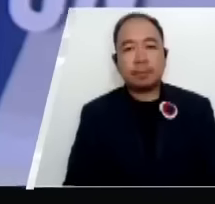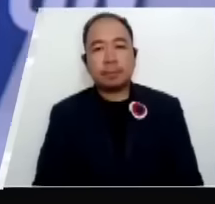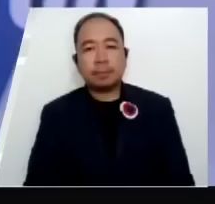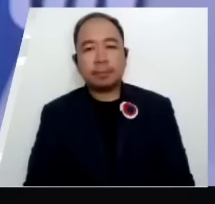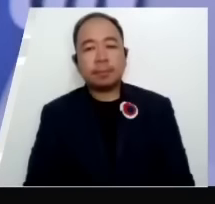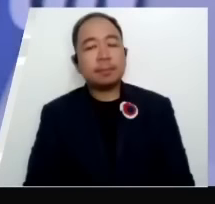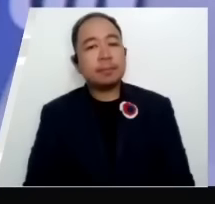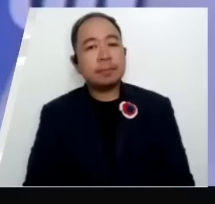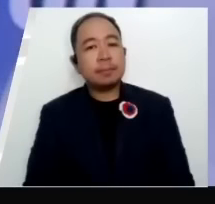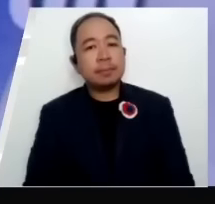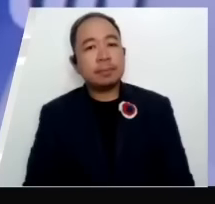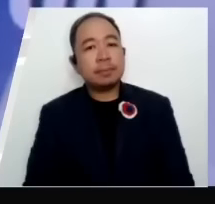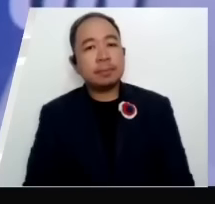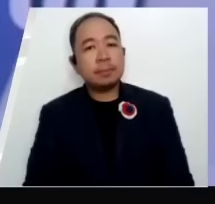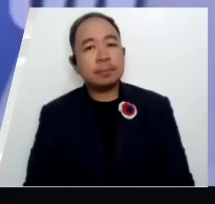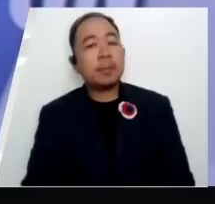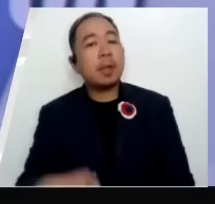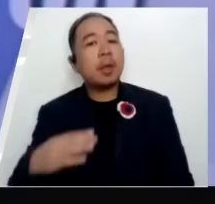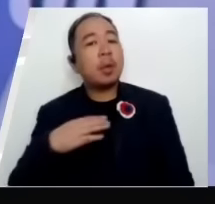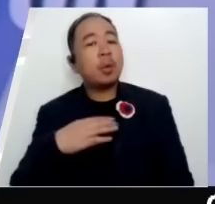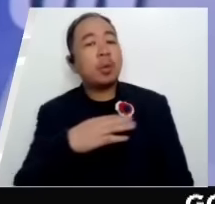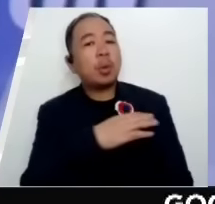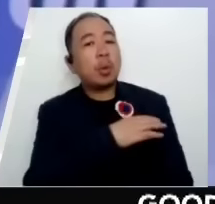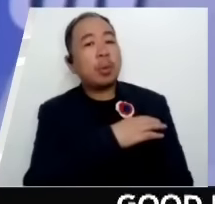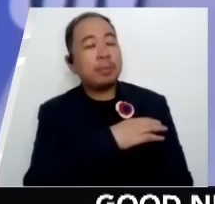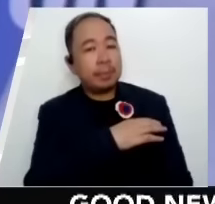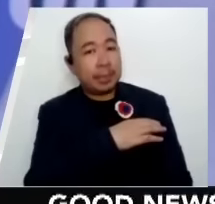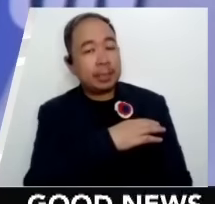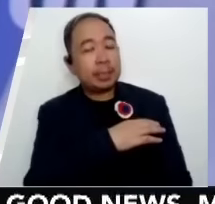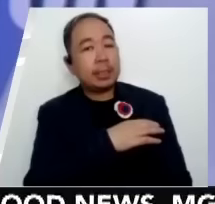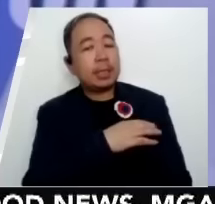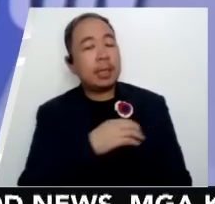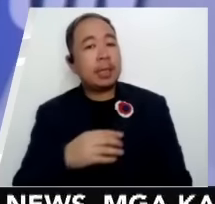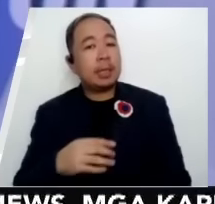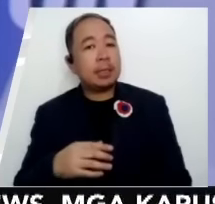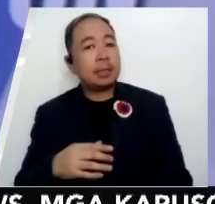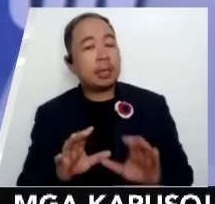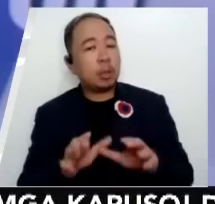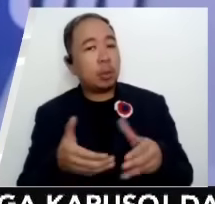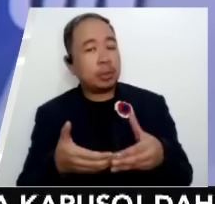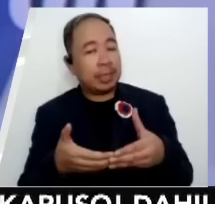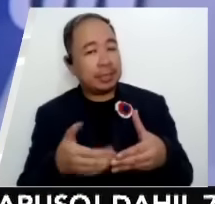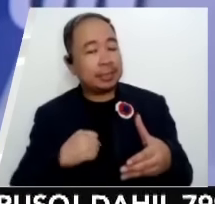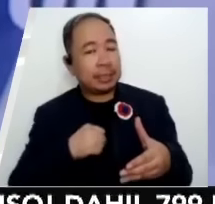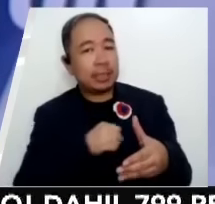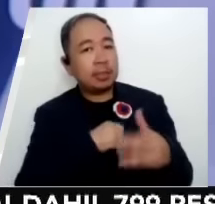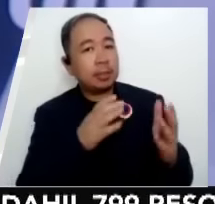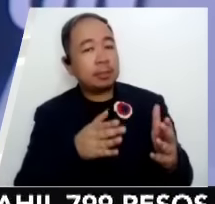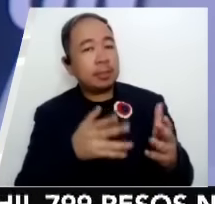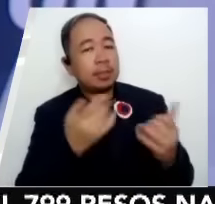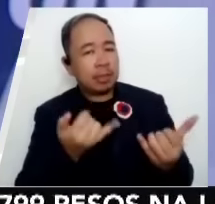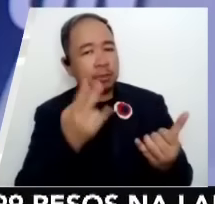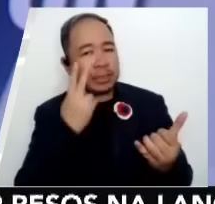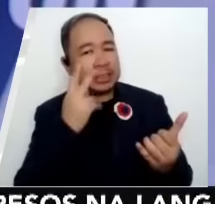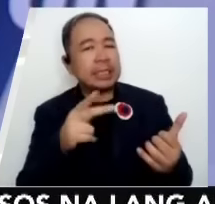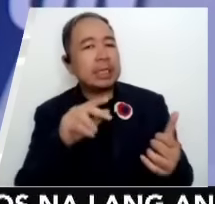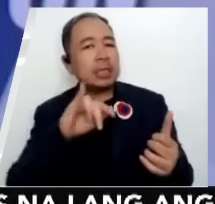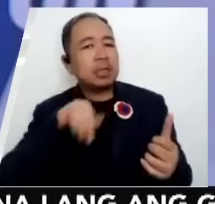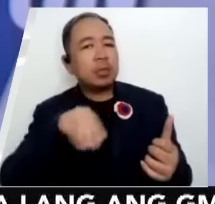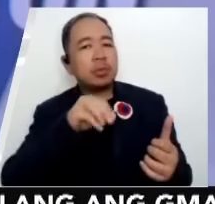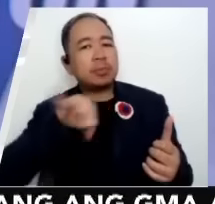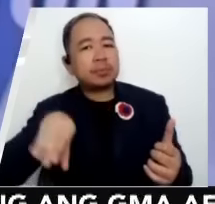Pinalaya ng komite sa Senado ang direktor na si Jojo Nones mula sa pagkakadetine kaugnay ng pagdinig sa umunoy pang-abuso sa aktor